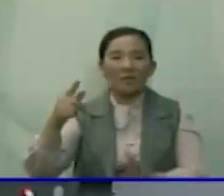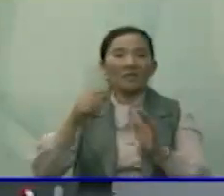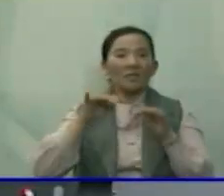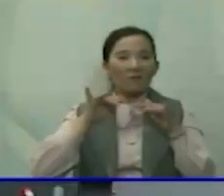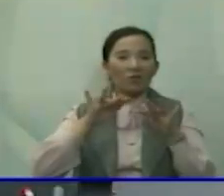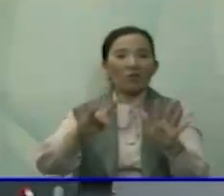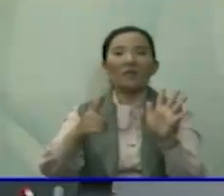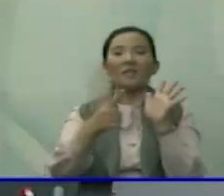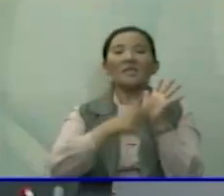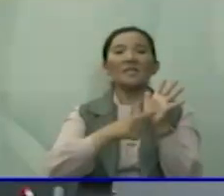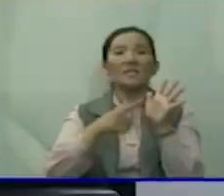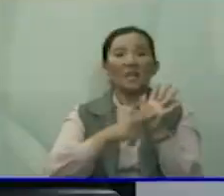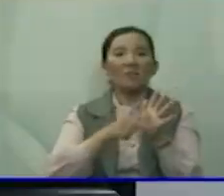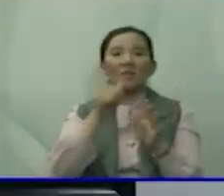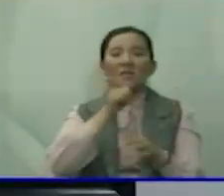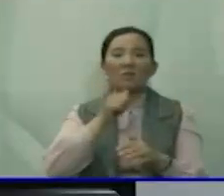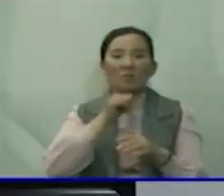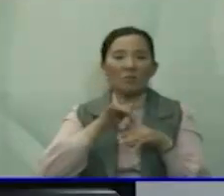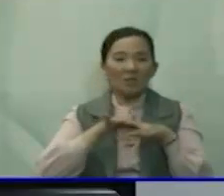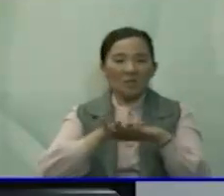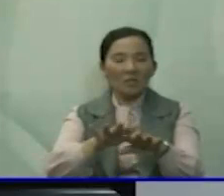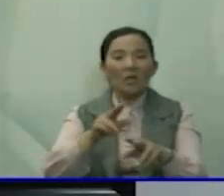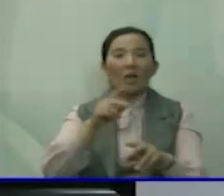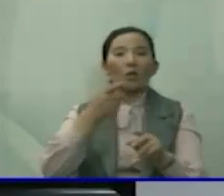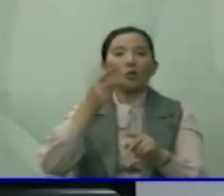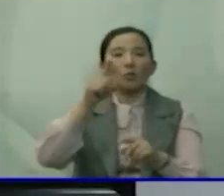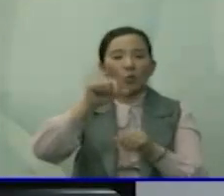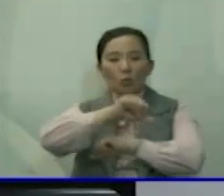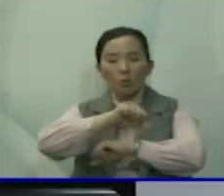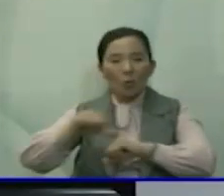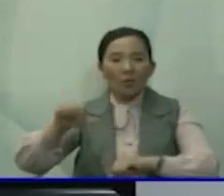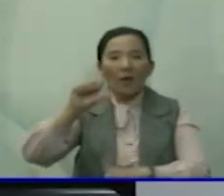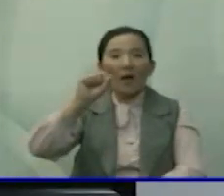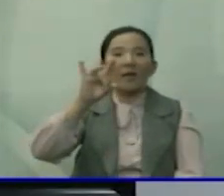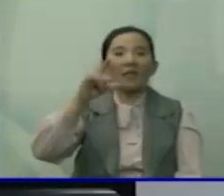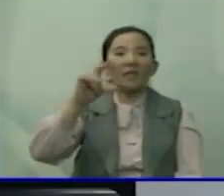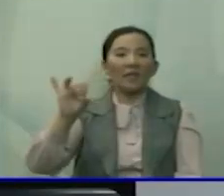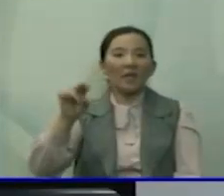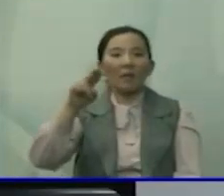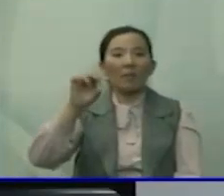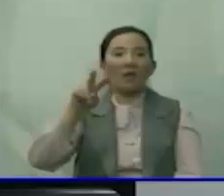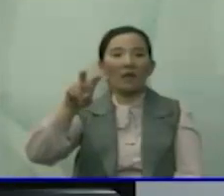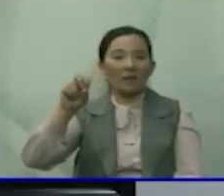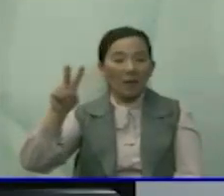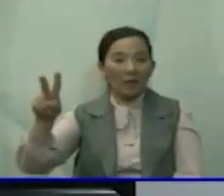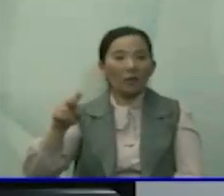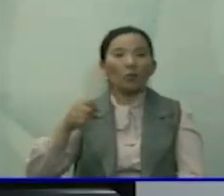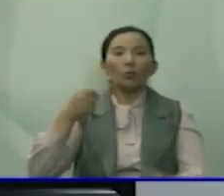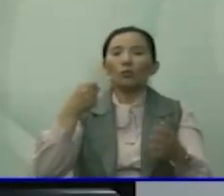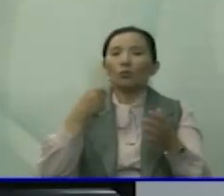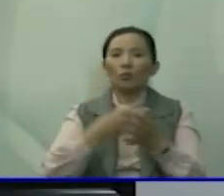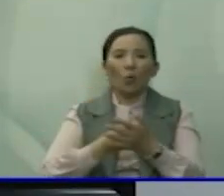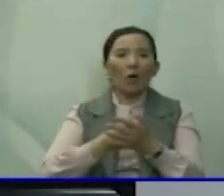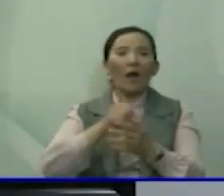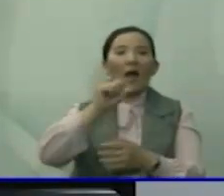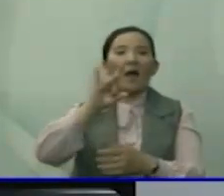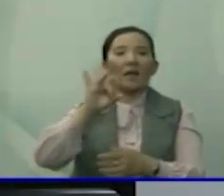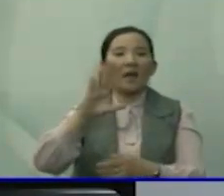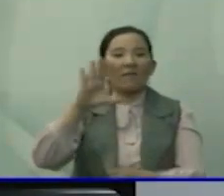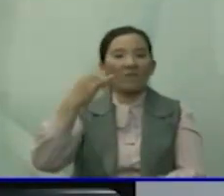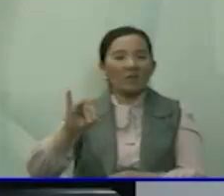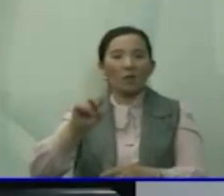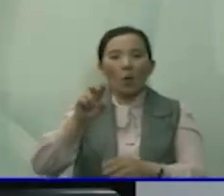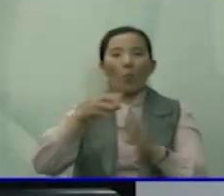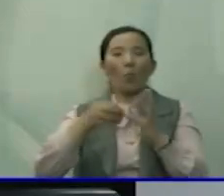экспедиции в индокитай назанский архипелаг дошла до аравийского полуострова и